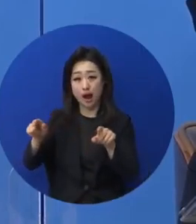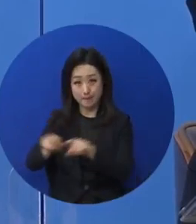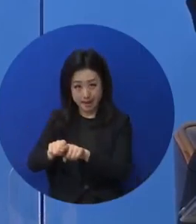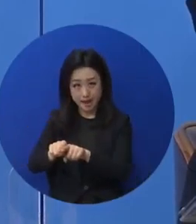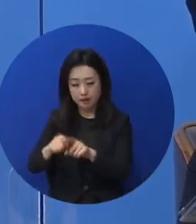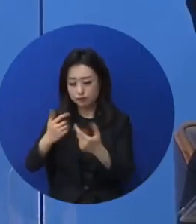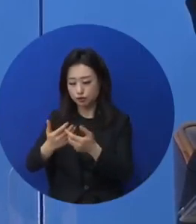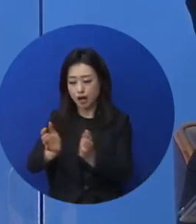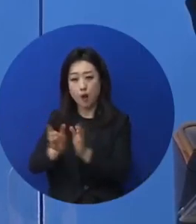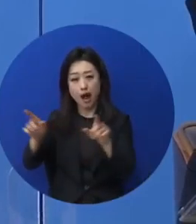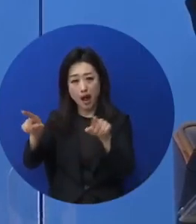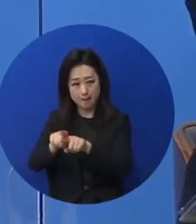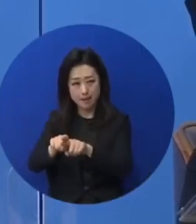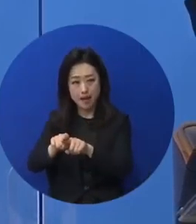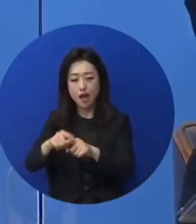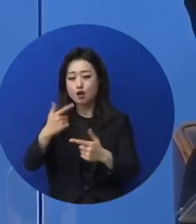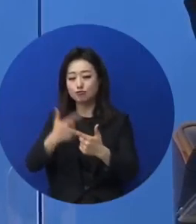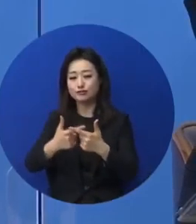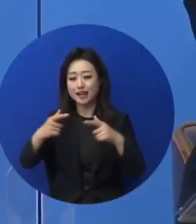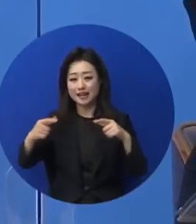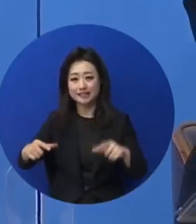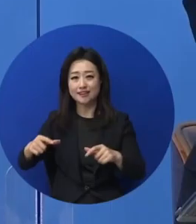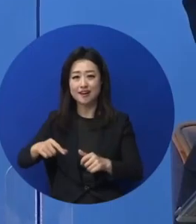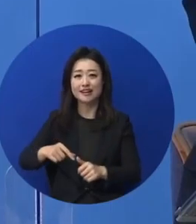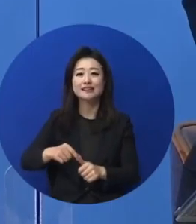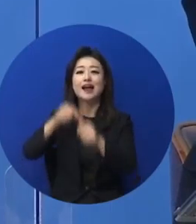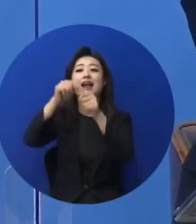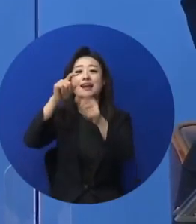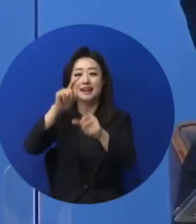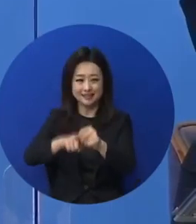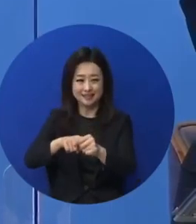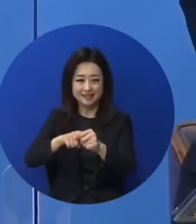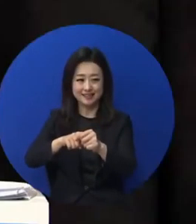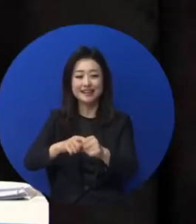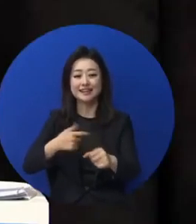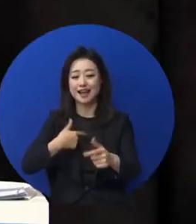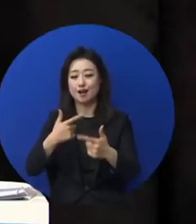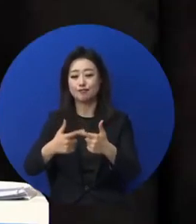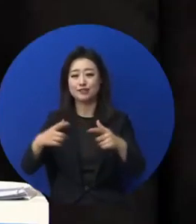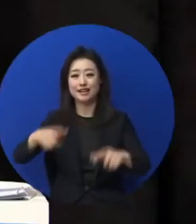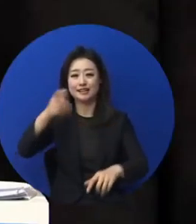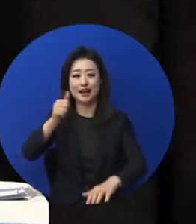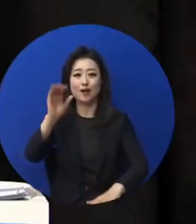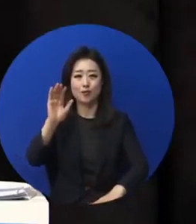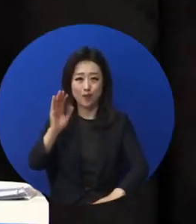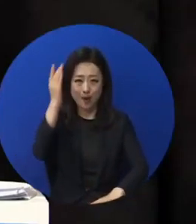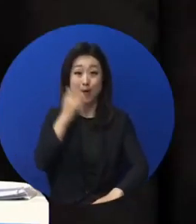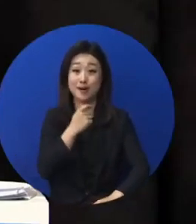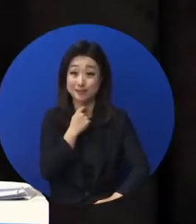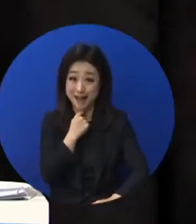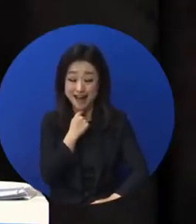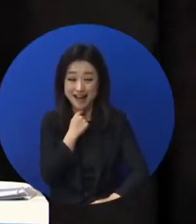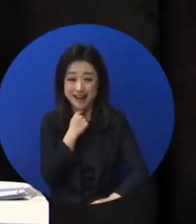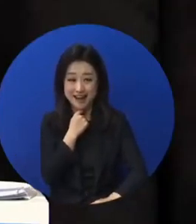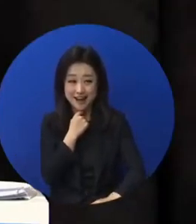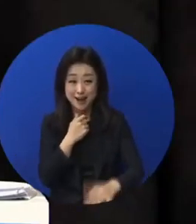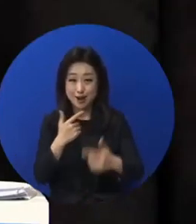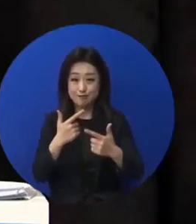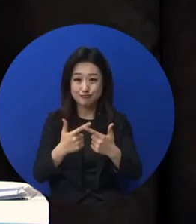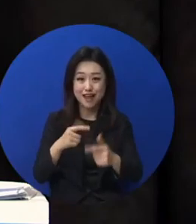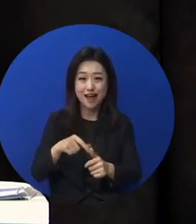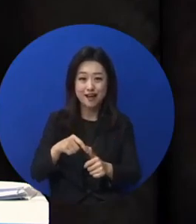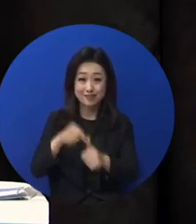민주당과 함께 꼭 부산 살려내는 민주당 시장 되겠습니다. 네, 김용춘 후보. 부산 살려낸